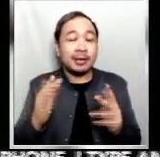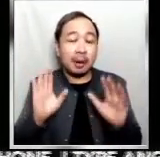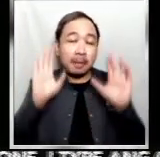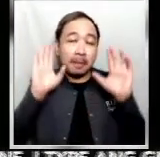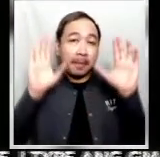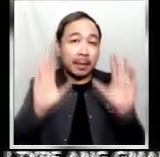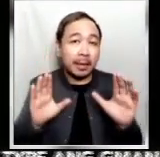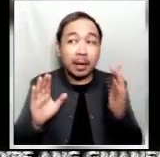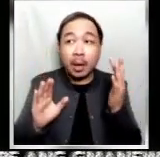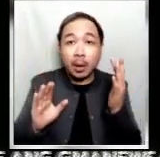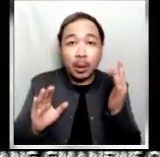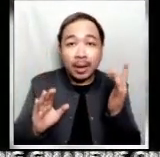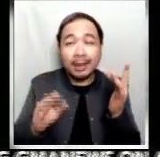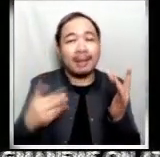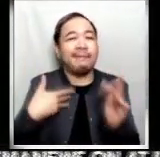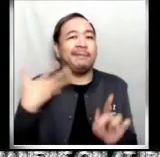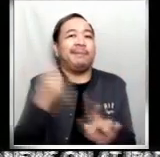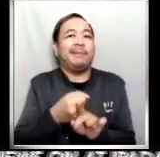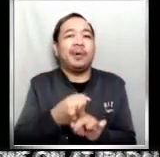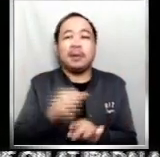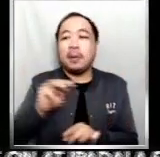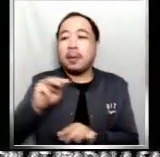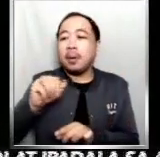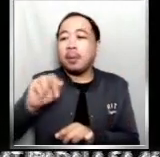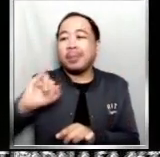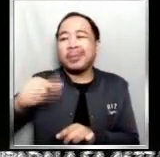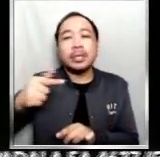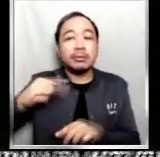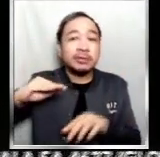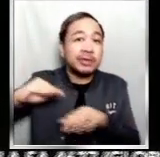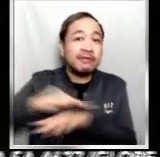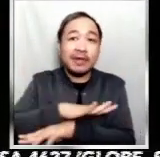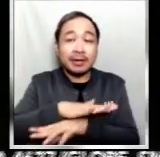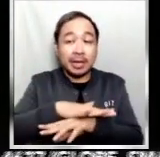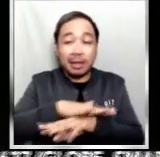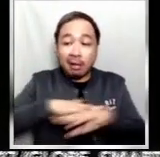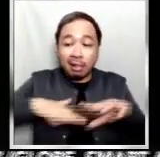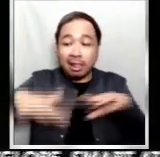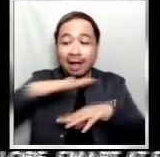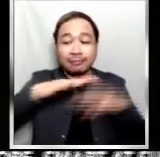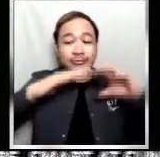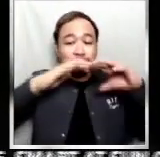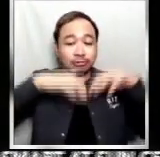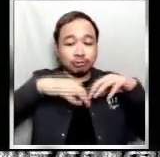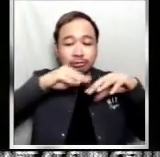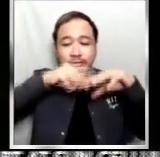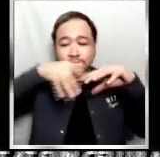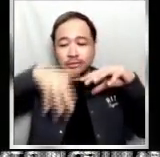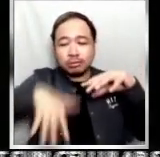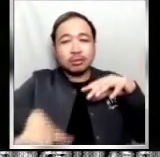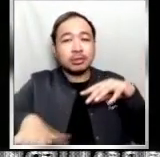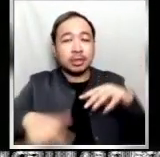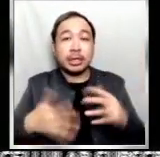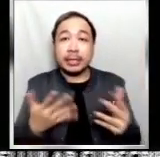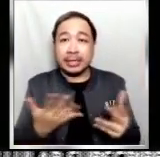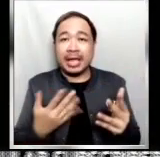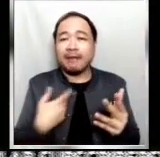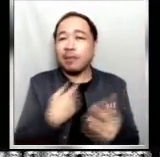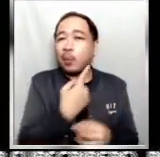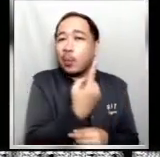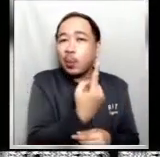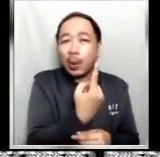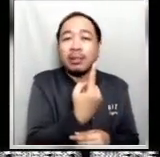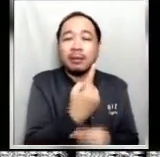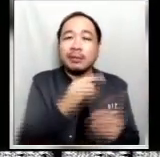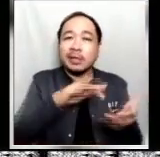na nagdulot ng pagguho ng lupa. Dito naman sa Baguio City, 1 ang kumpirmadong nasawi habang 2 bata pa ang